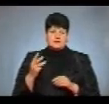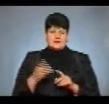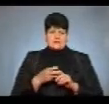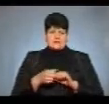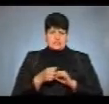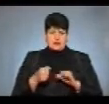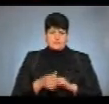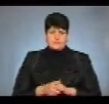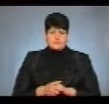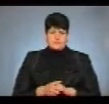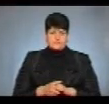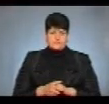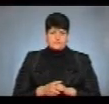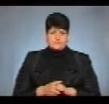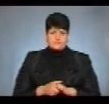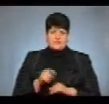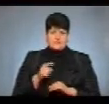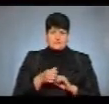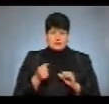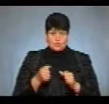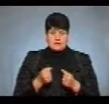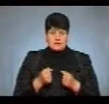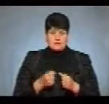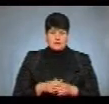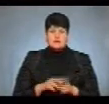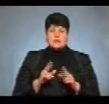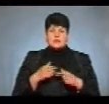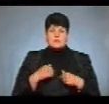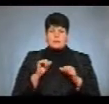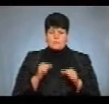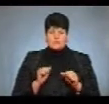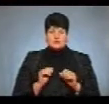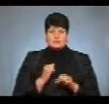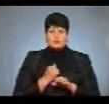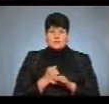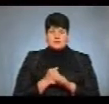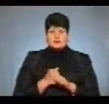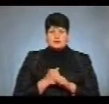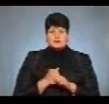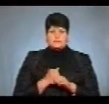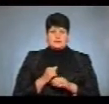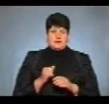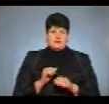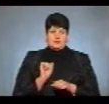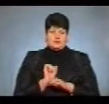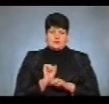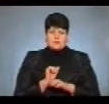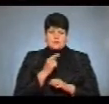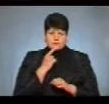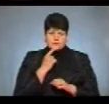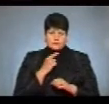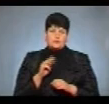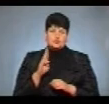1, 2, 3. Ви затягнули і тримаєте? Як ми можемо накладати жгути, як це правильно робити, чим це краще робити, чим це